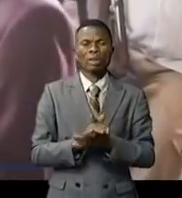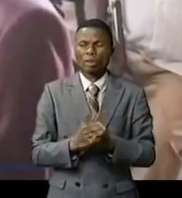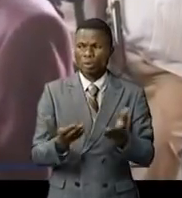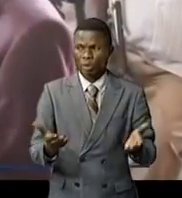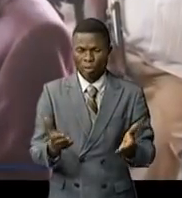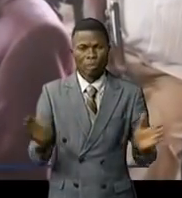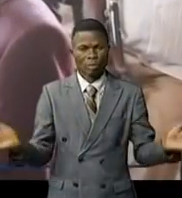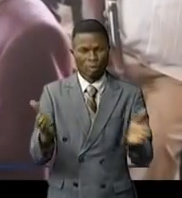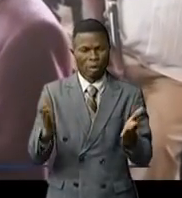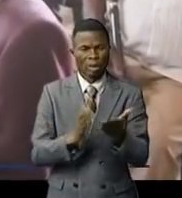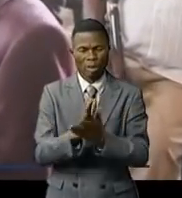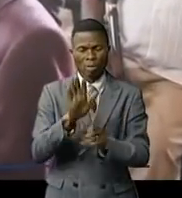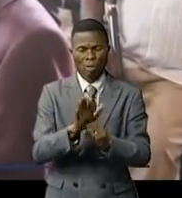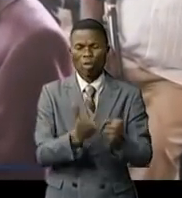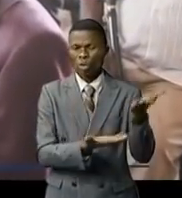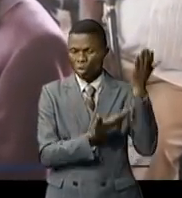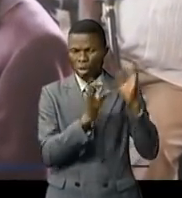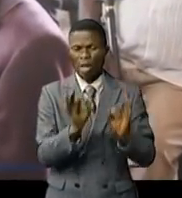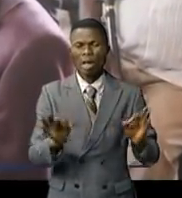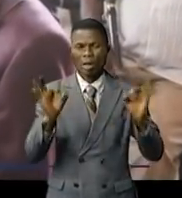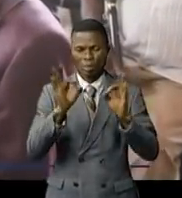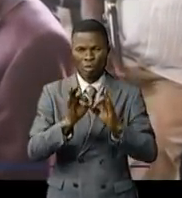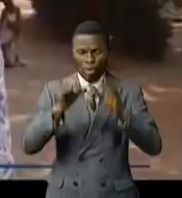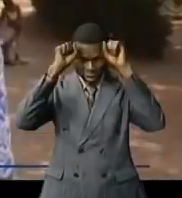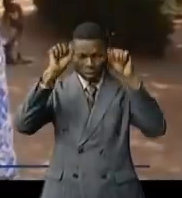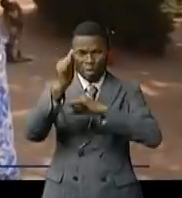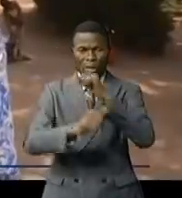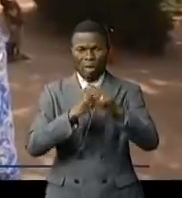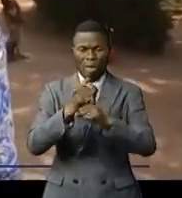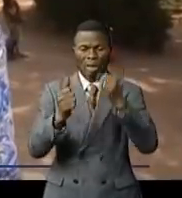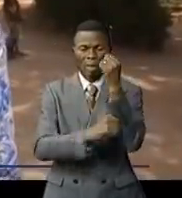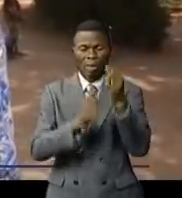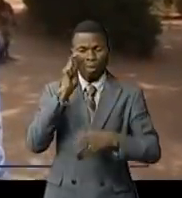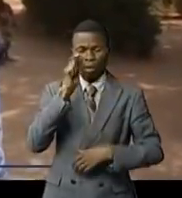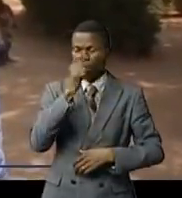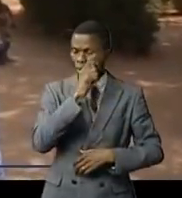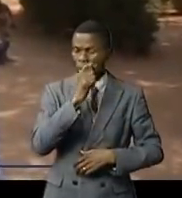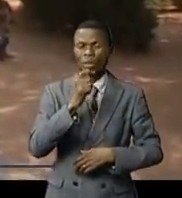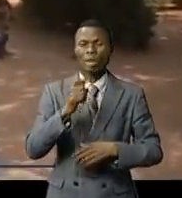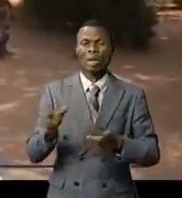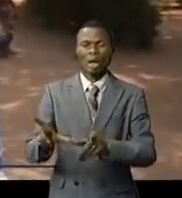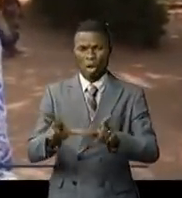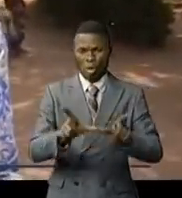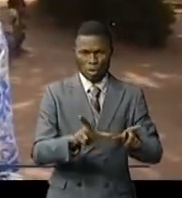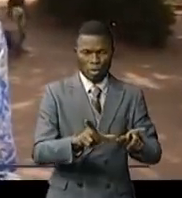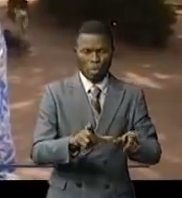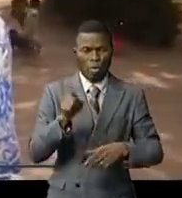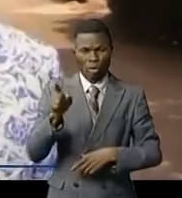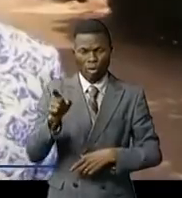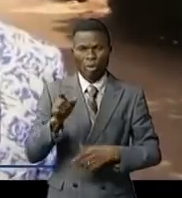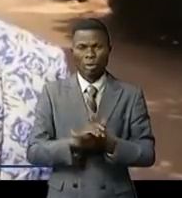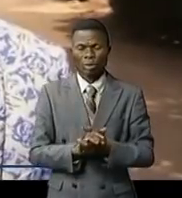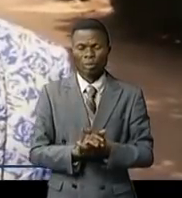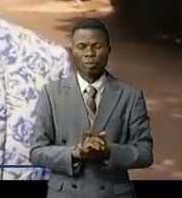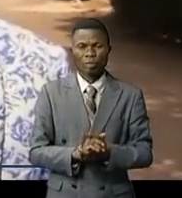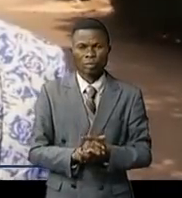Leur encadrement s'avère important, dit le président de l'association des personnes malvoyantes et non-voyantes du Lualaba, Athanase Kasongo.